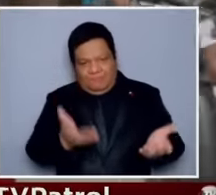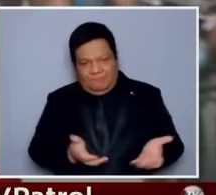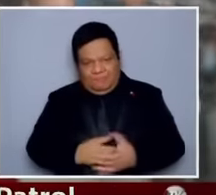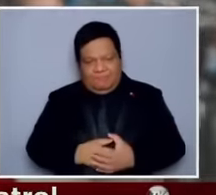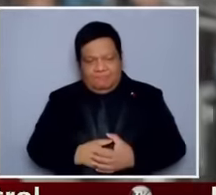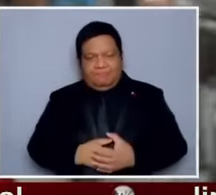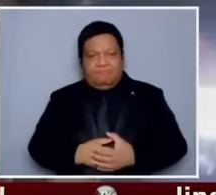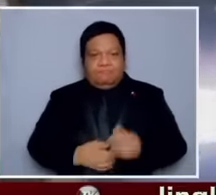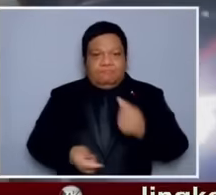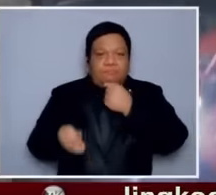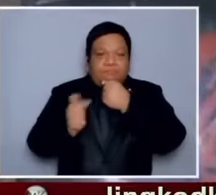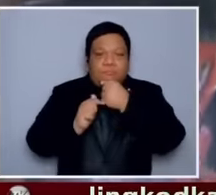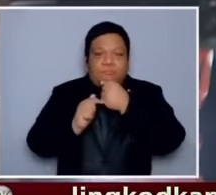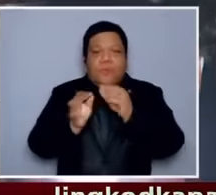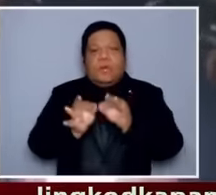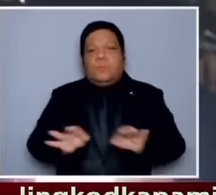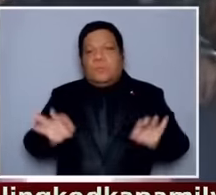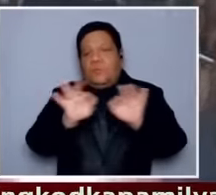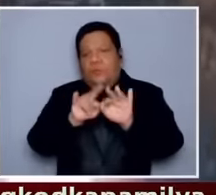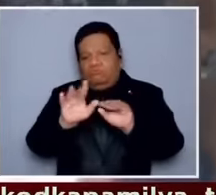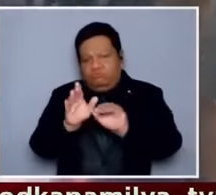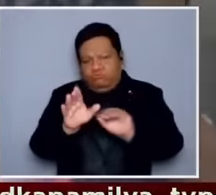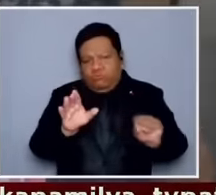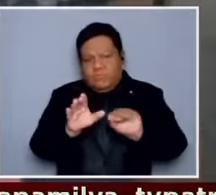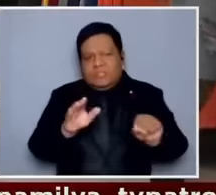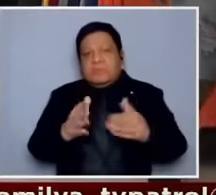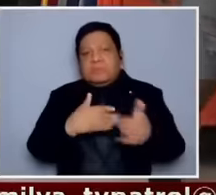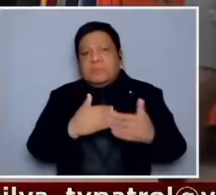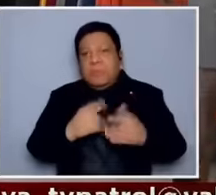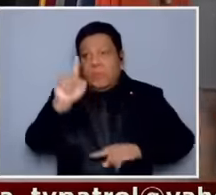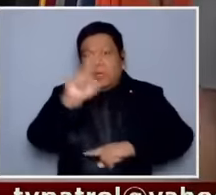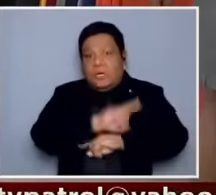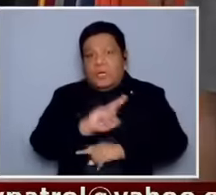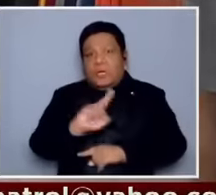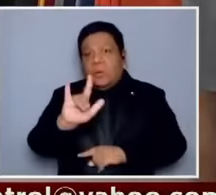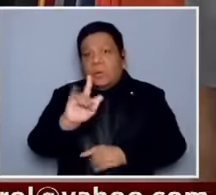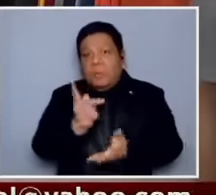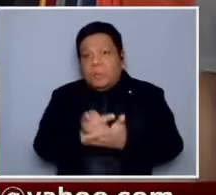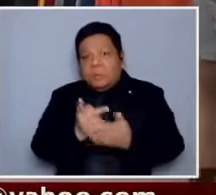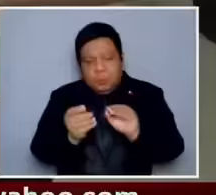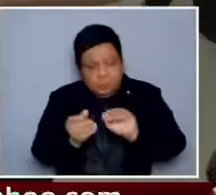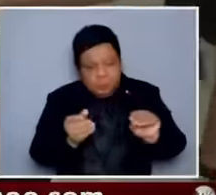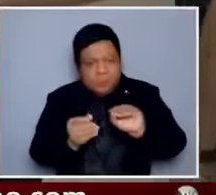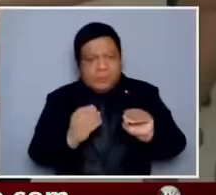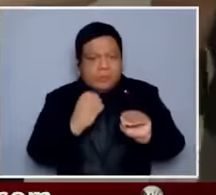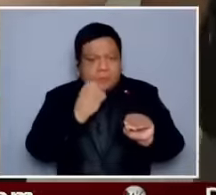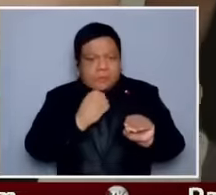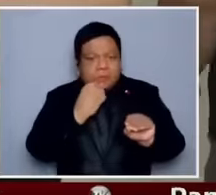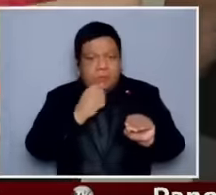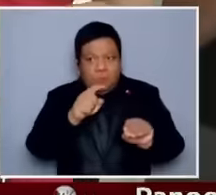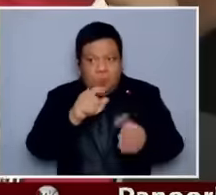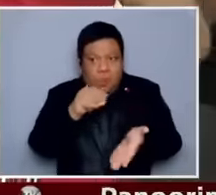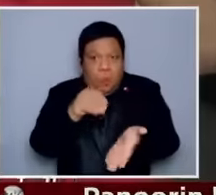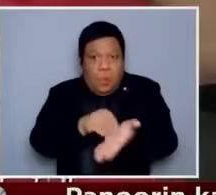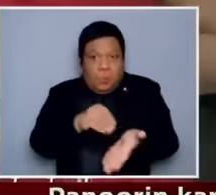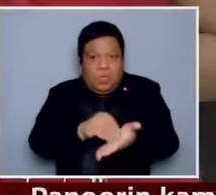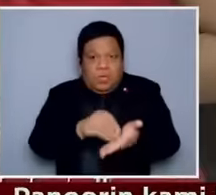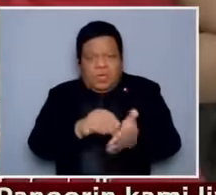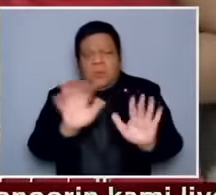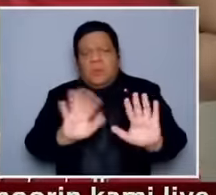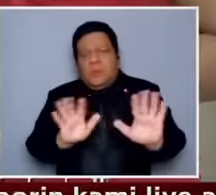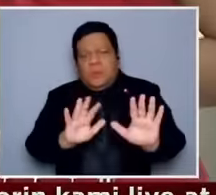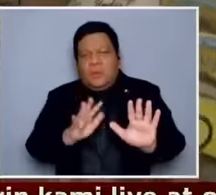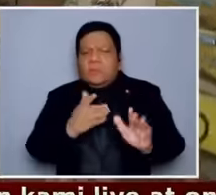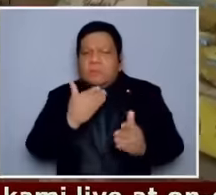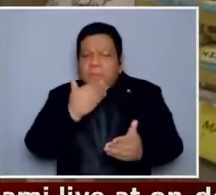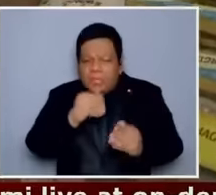rin anya na mag-ipon kahit 25 pesos kada araw. Dapat ring umiwas na umutang at pagkasyahin lang kung ano lang talaga